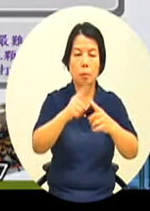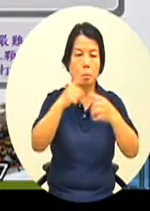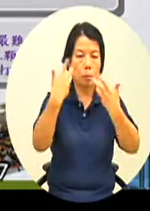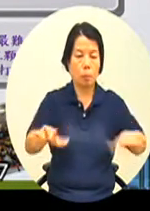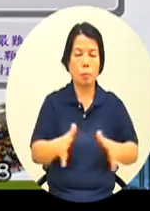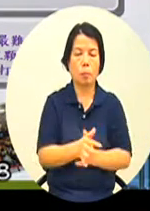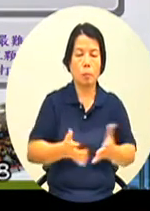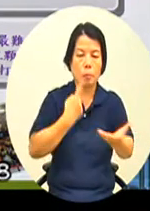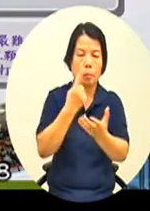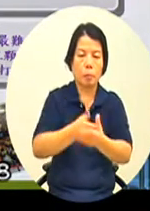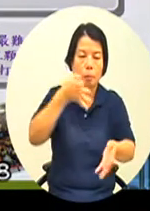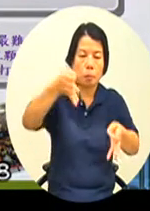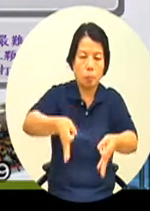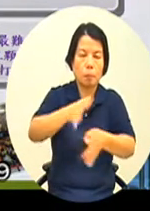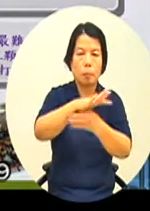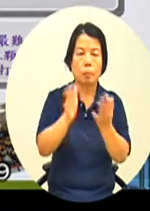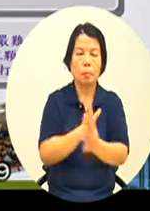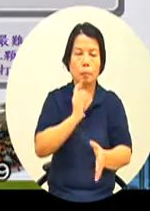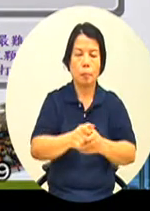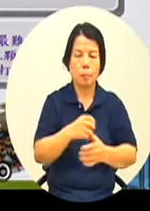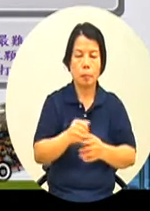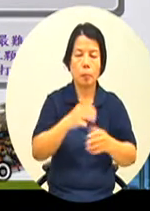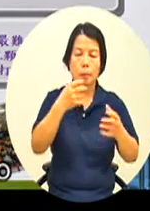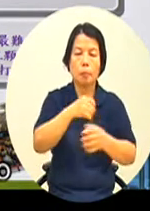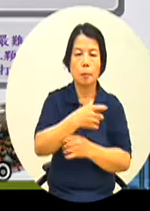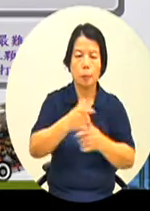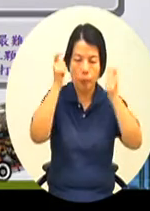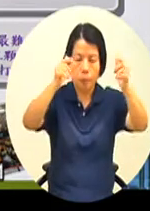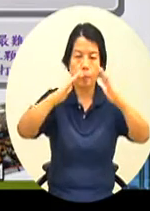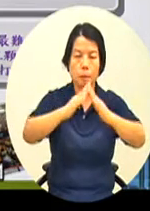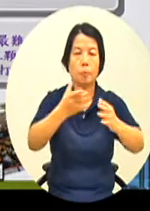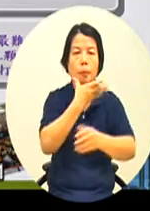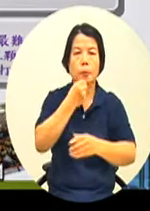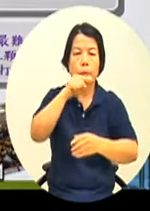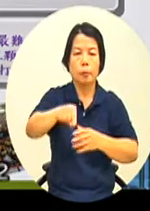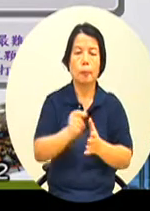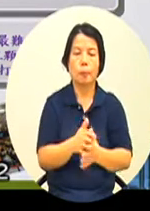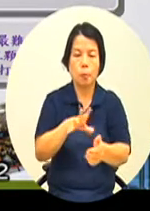外，我们更续办理幸福高雄创新卓越学习列车向前行，